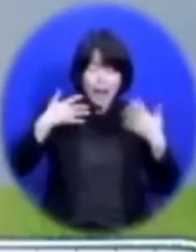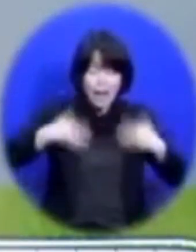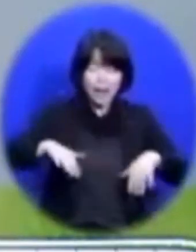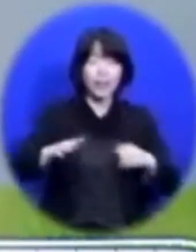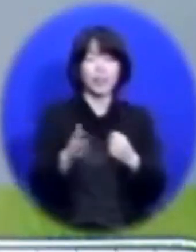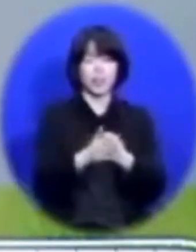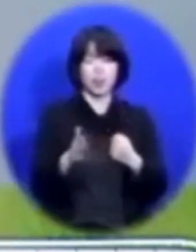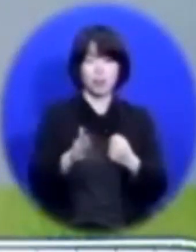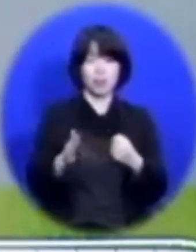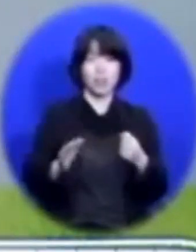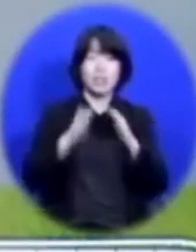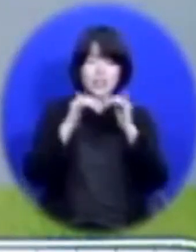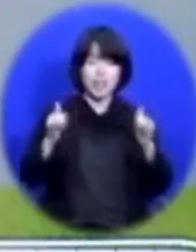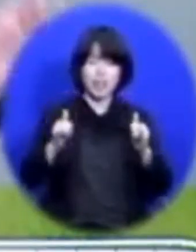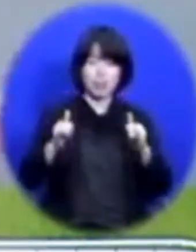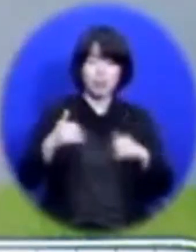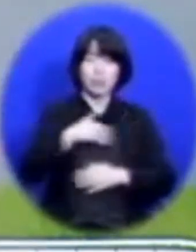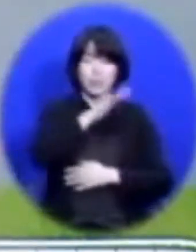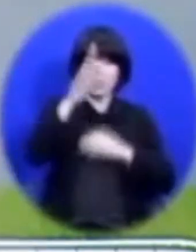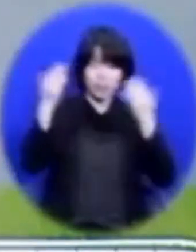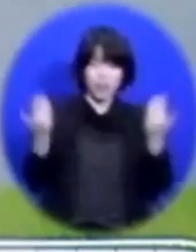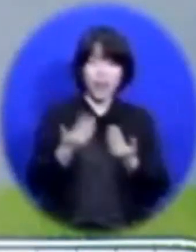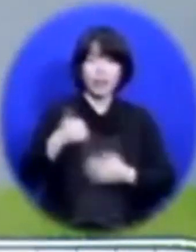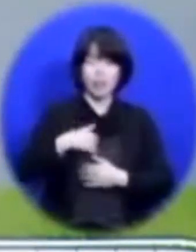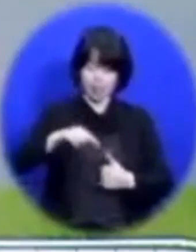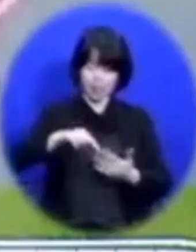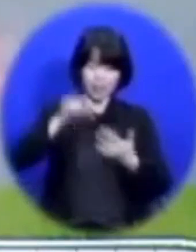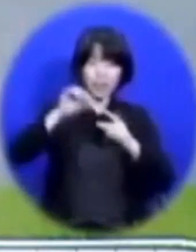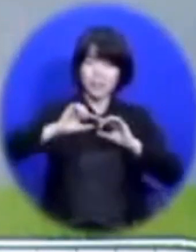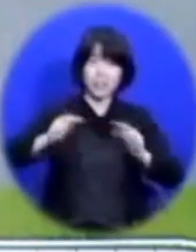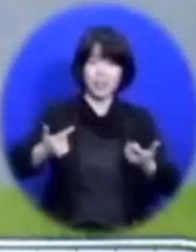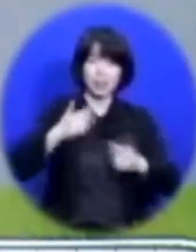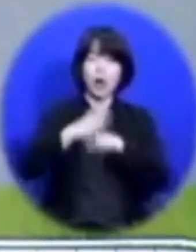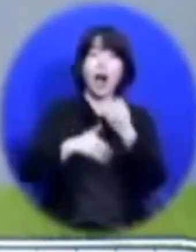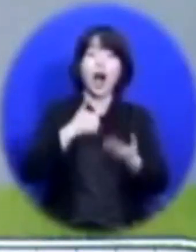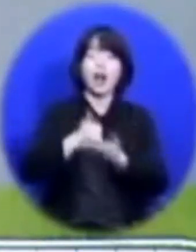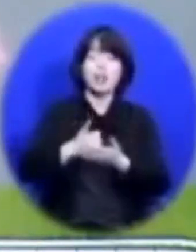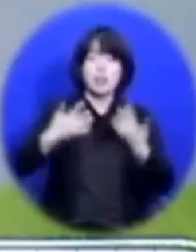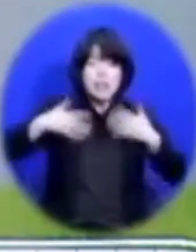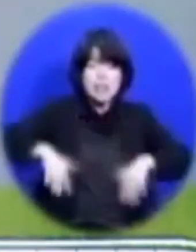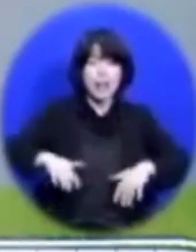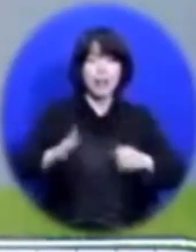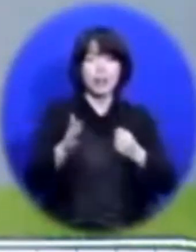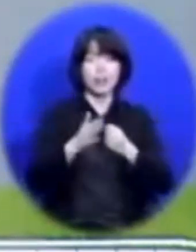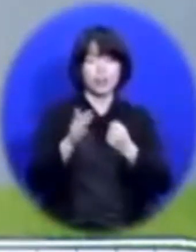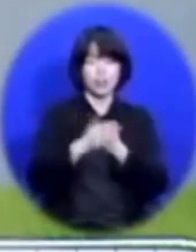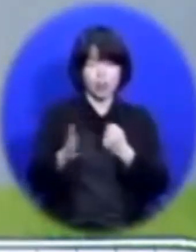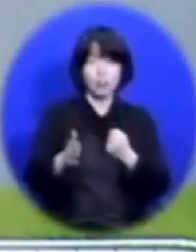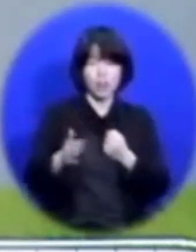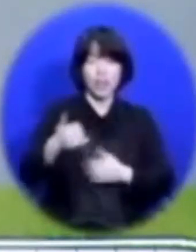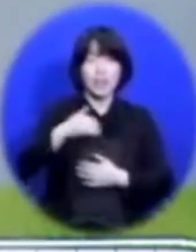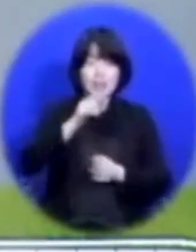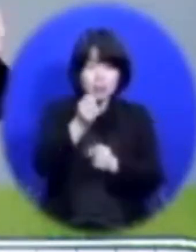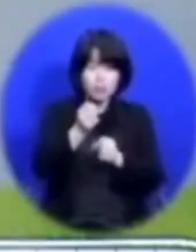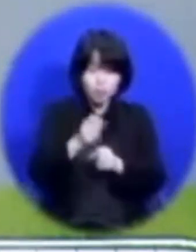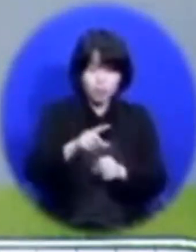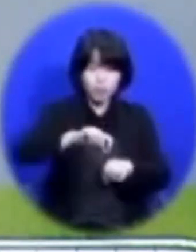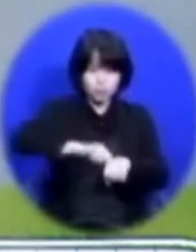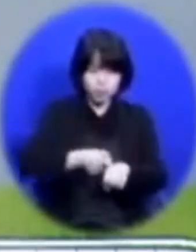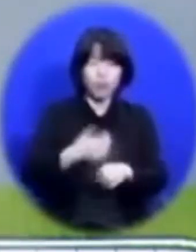비록내가약해서사람들이나를선택하지않더라도 ,하나님은바로그약함때문에 나를택하시고사용하시는분입니다 .